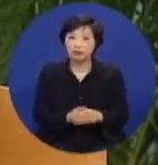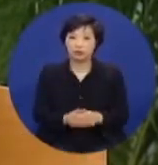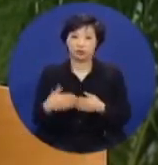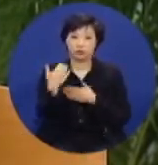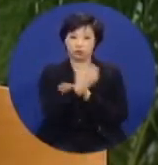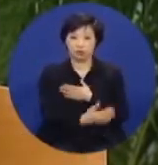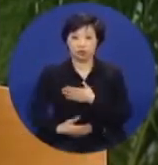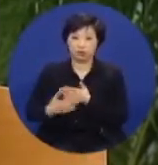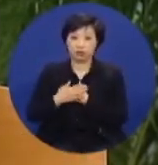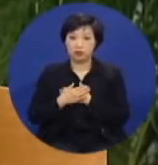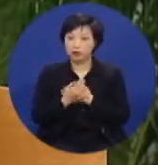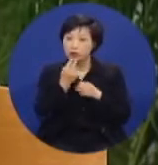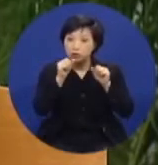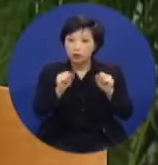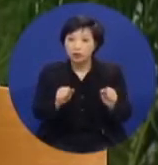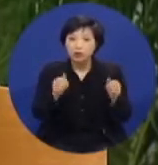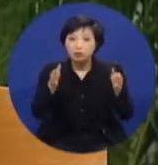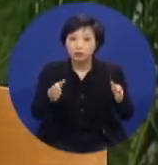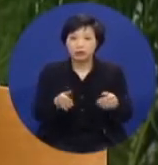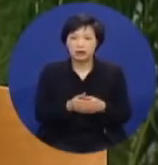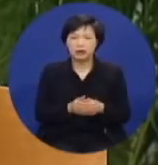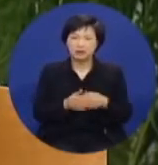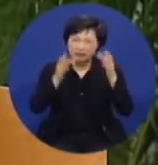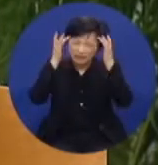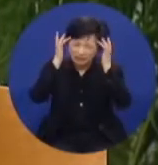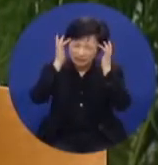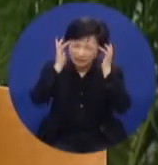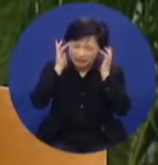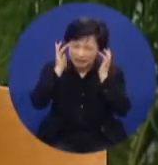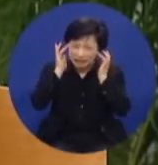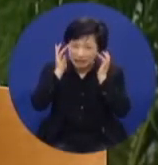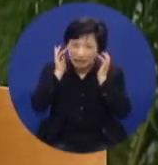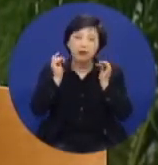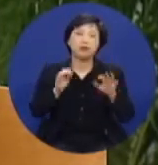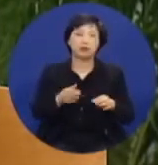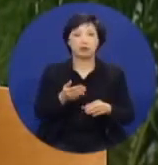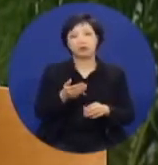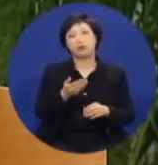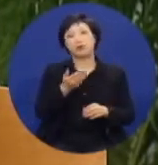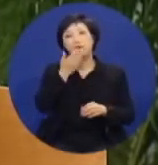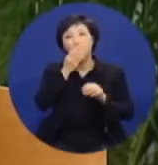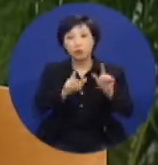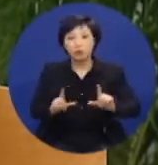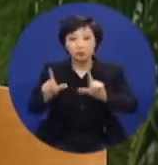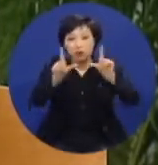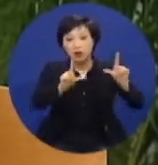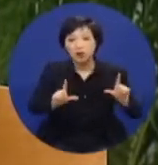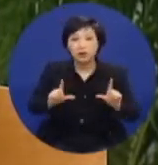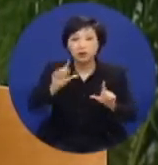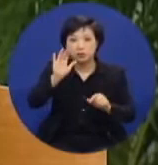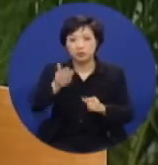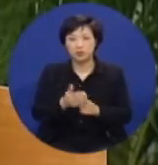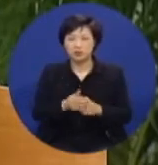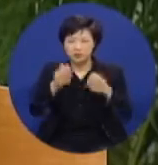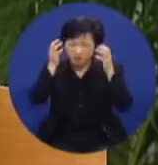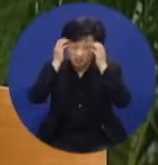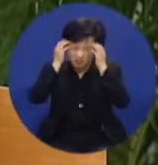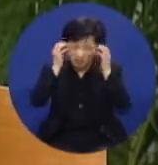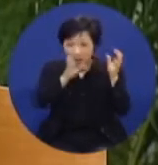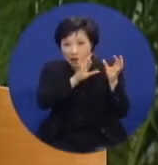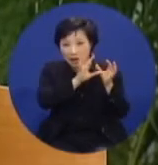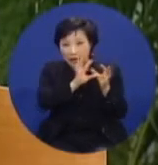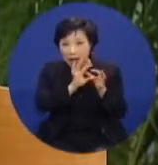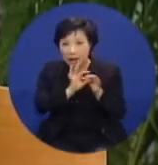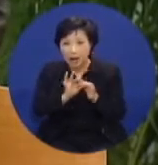육체가 있는 동안 당 후 휠러 겁먹고 사줘야 되고 온갖 고통